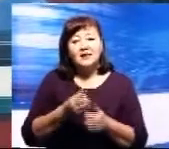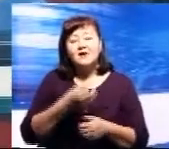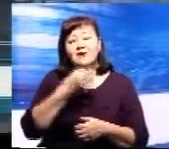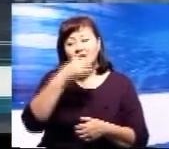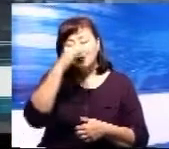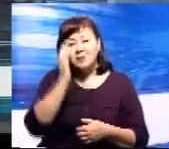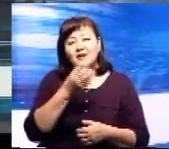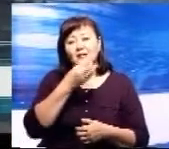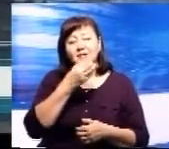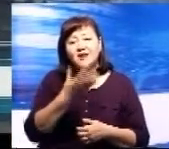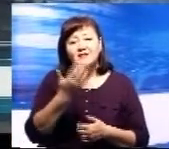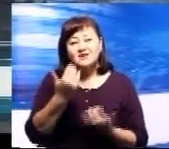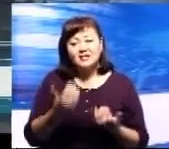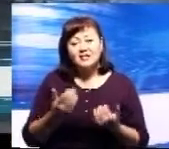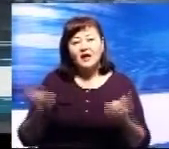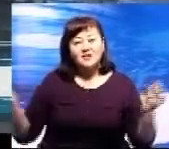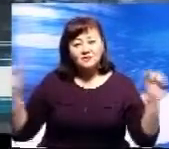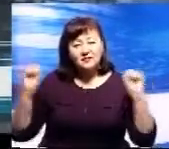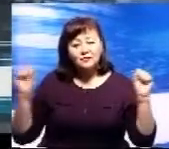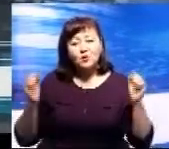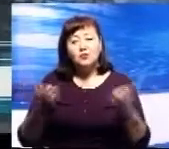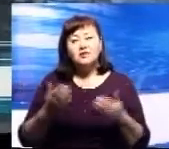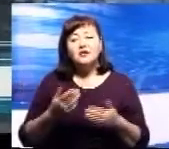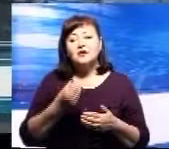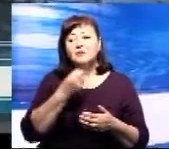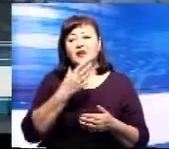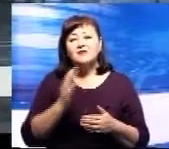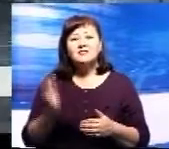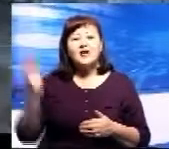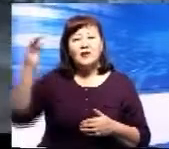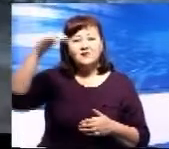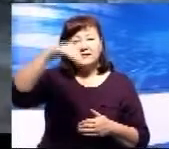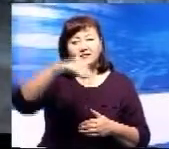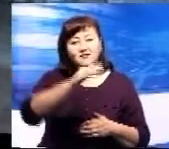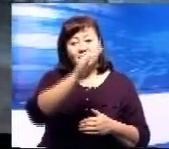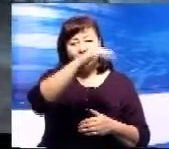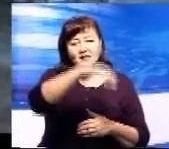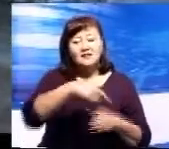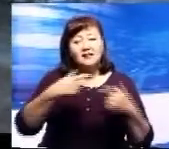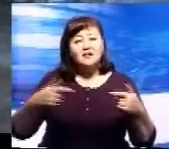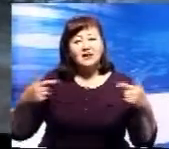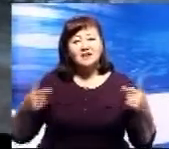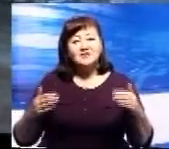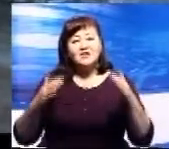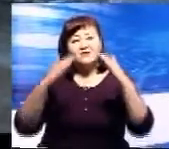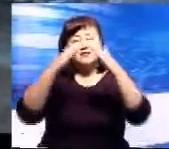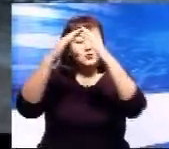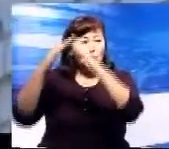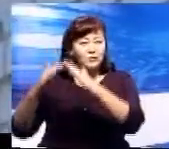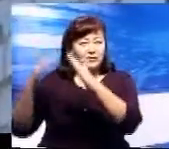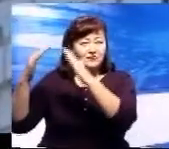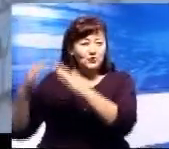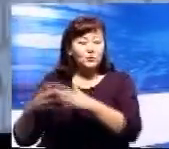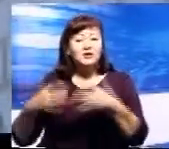спорта. Покоряют, как бы сделал восхождение на пики, разные пики, которые находятся в